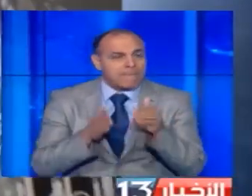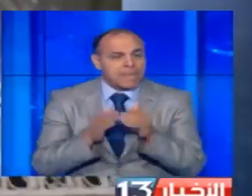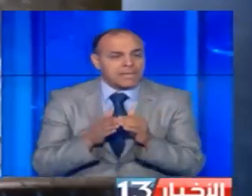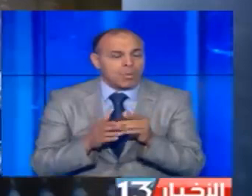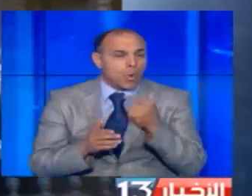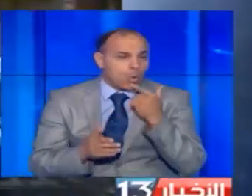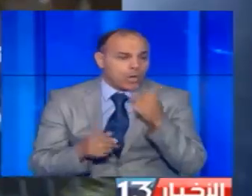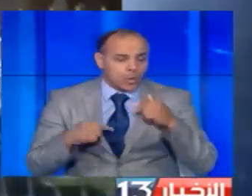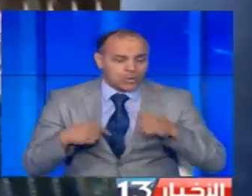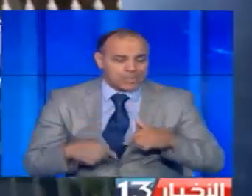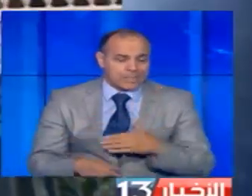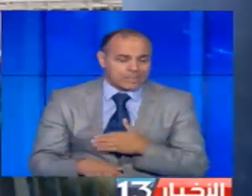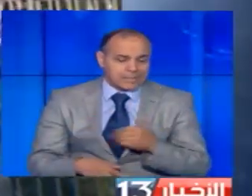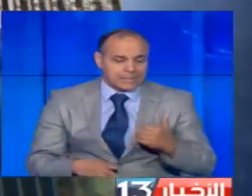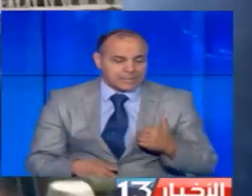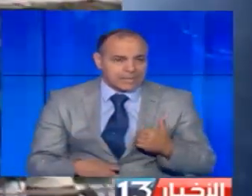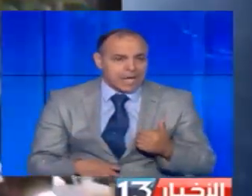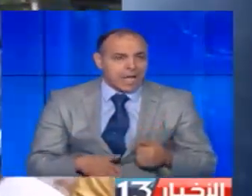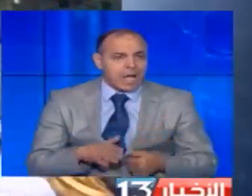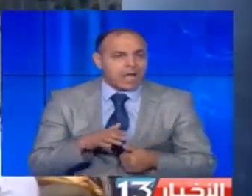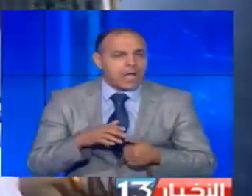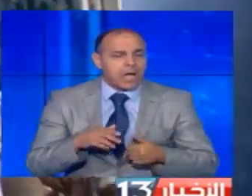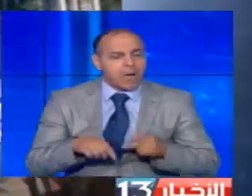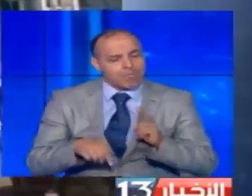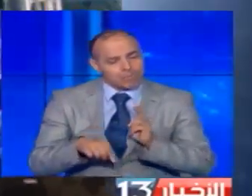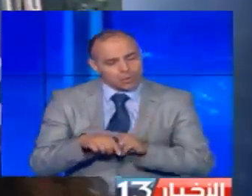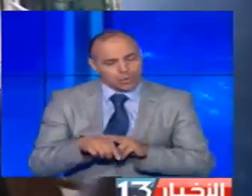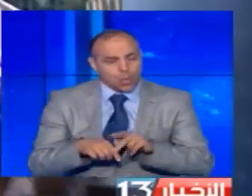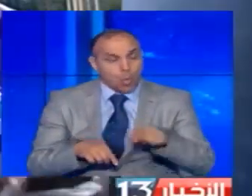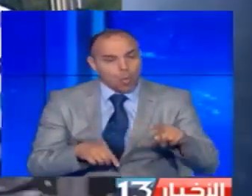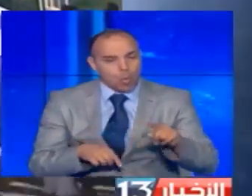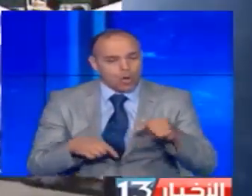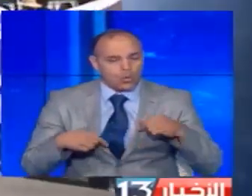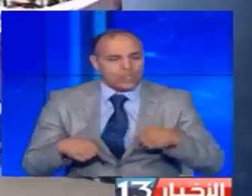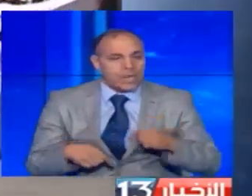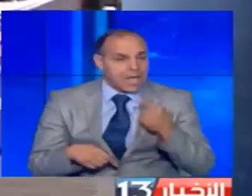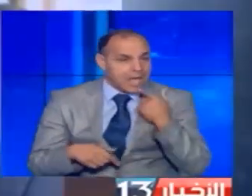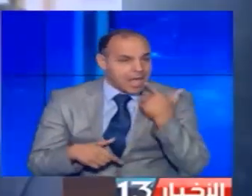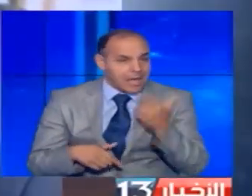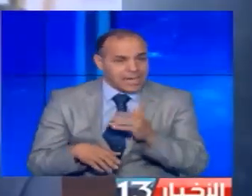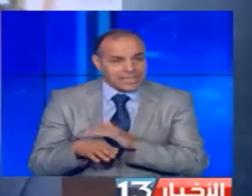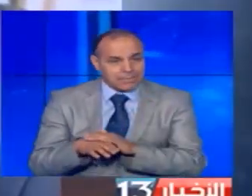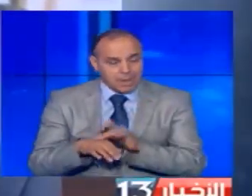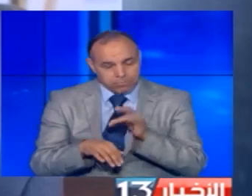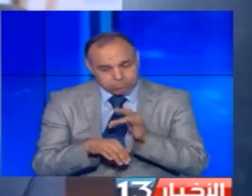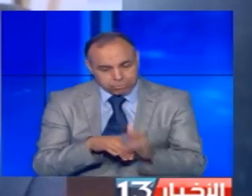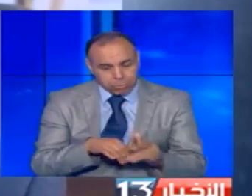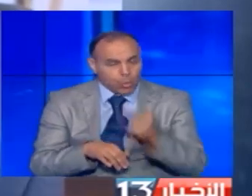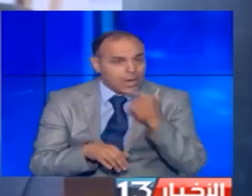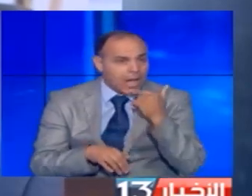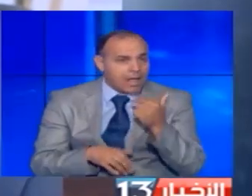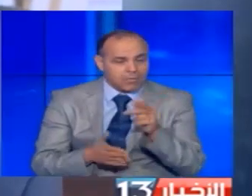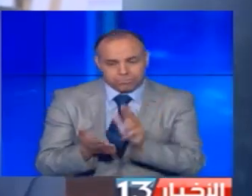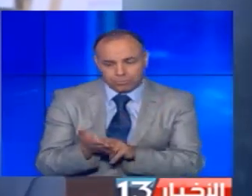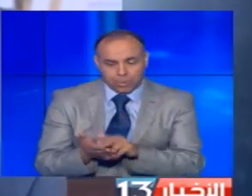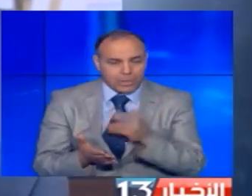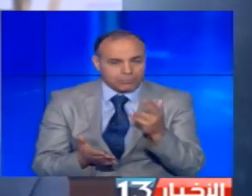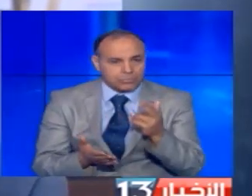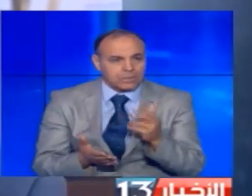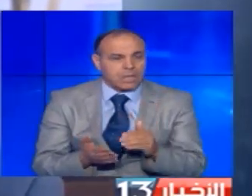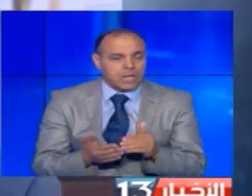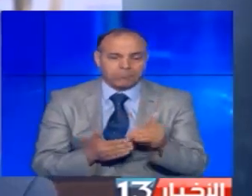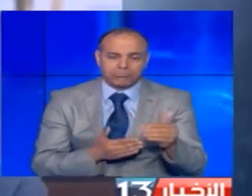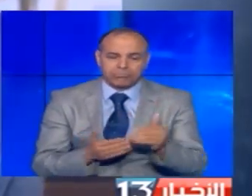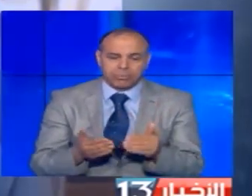بشانها وزاره الصحه لسان رئيس ديوان وزير الصحه محمد مفتاح ان سبب التاخير في عدم تفعيلها او التباعد